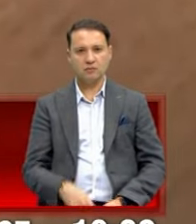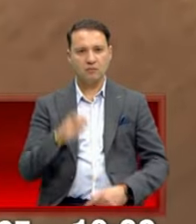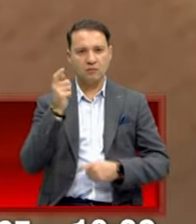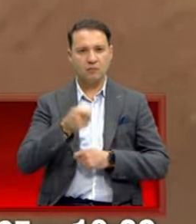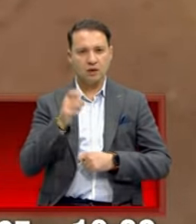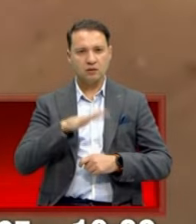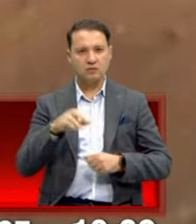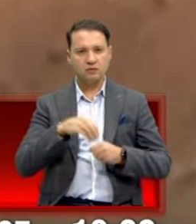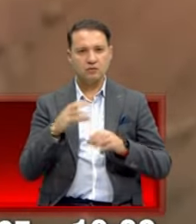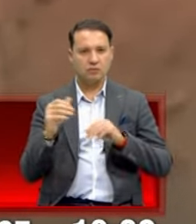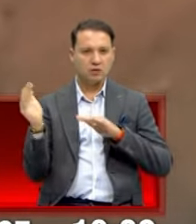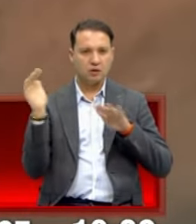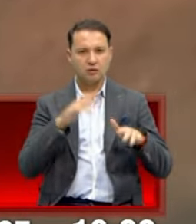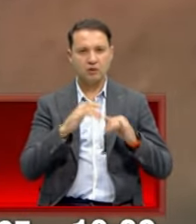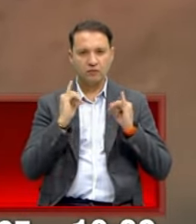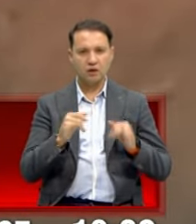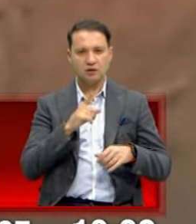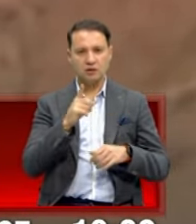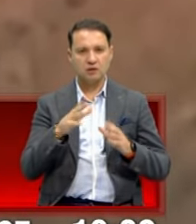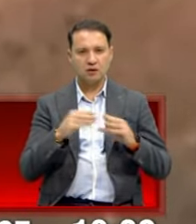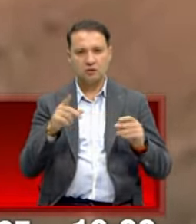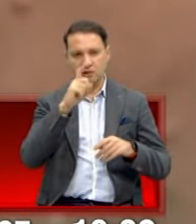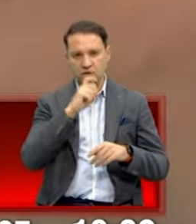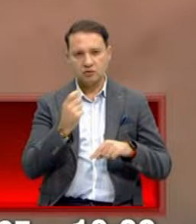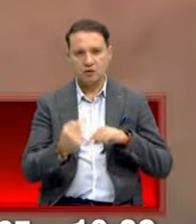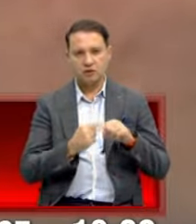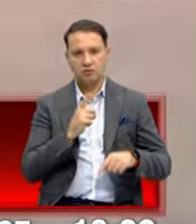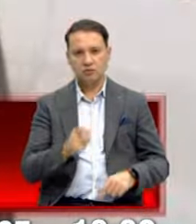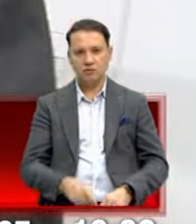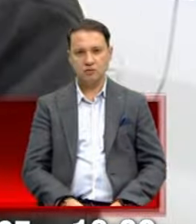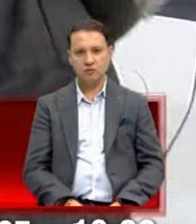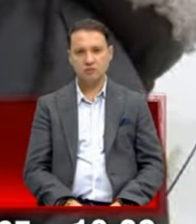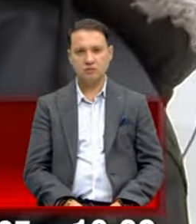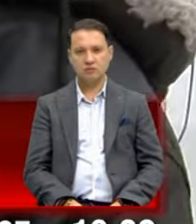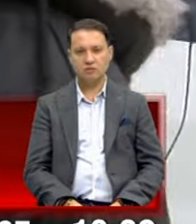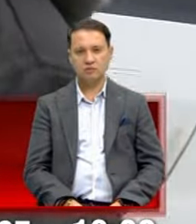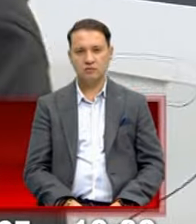Maden sahasındaki toprak kayması felaketinde kayıp işçiler aranıyor.